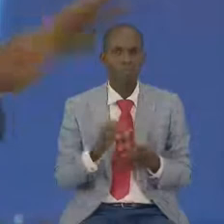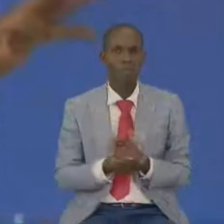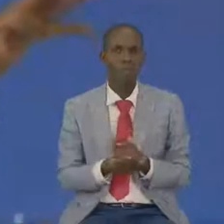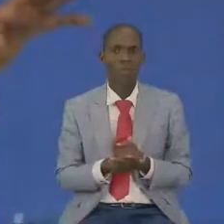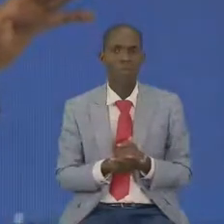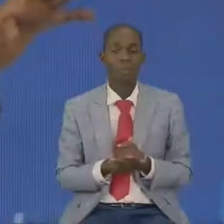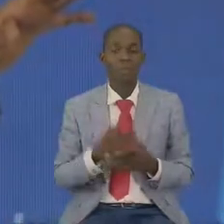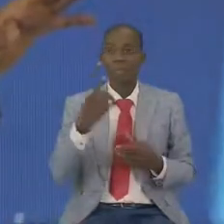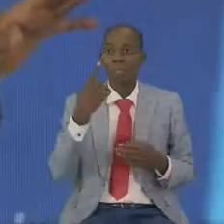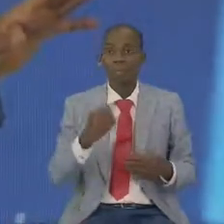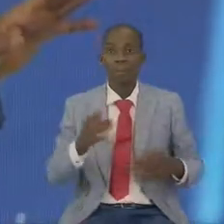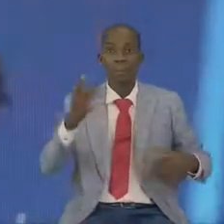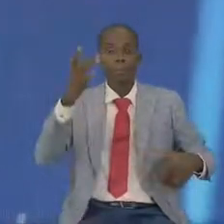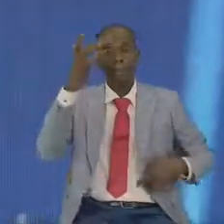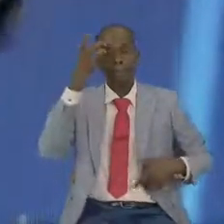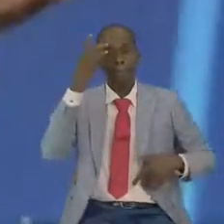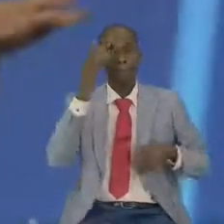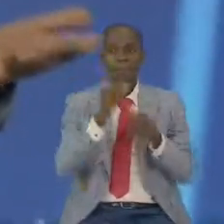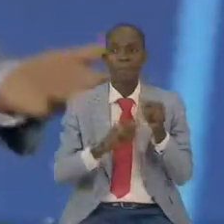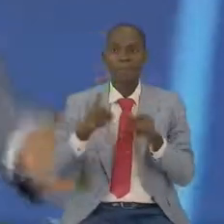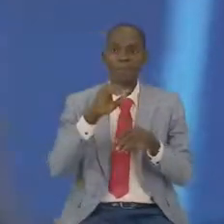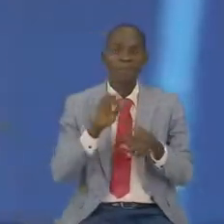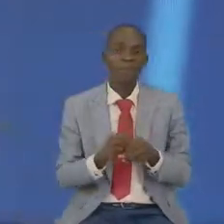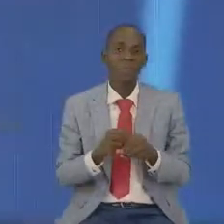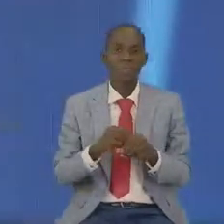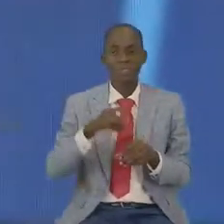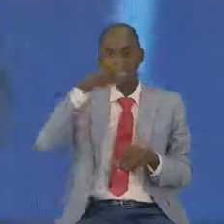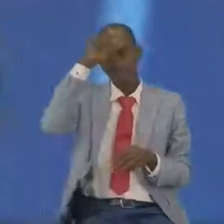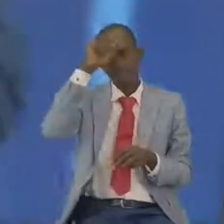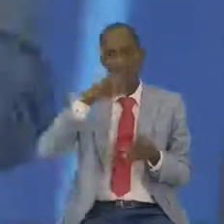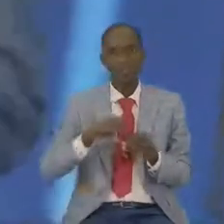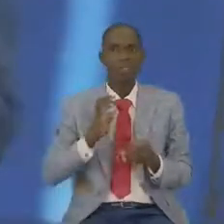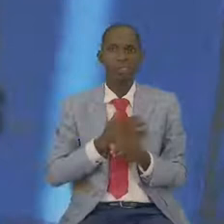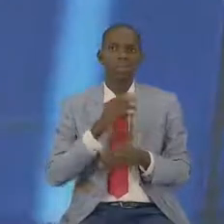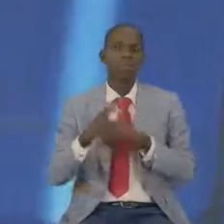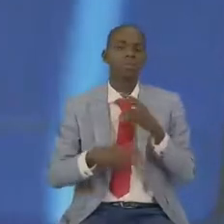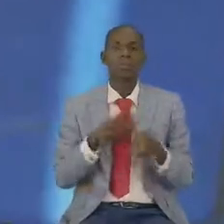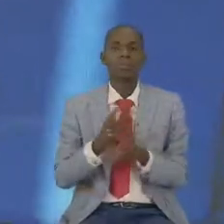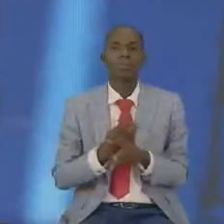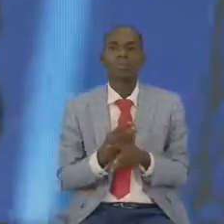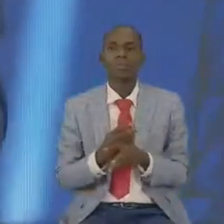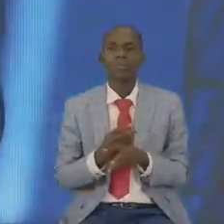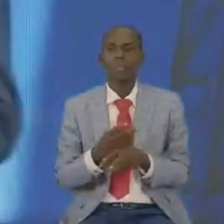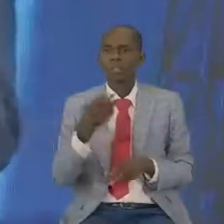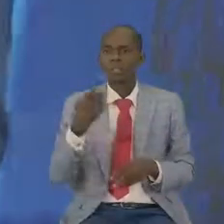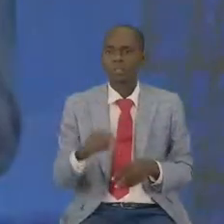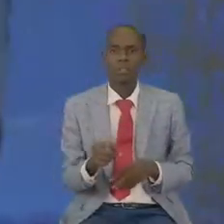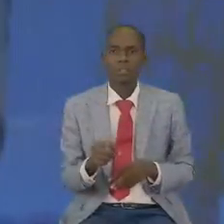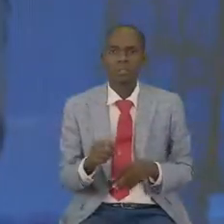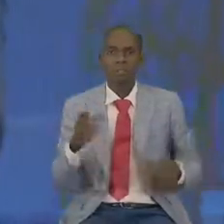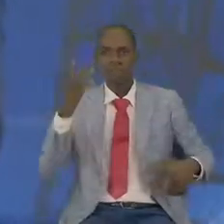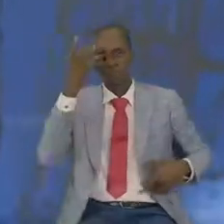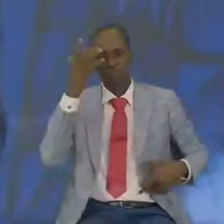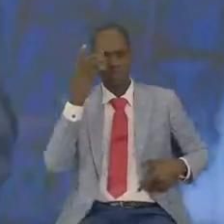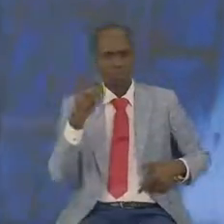Les maladies qui sont en Égypte dans notre monde. Les maladies. Où est-ce que nous voyons les maladies dans